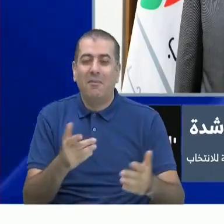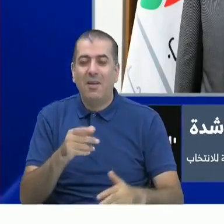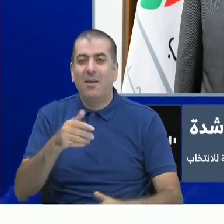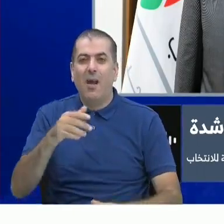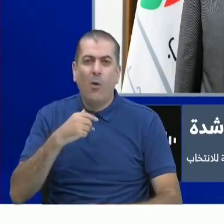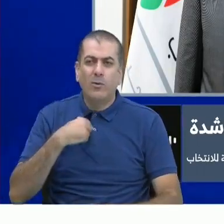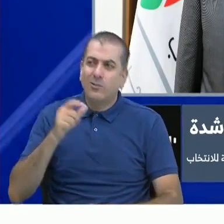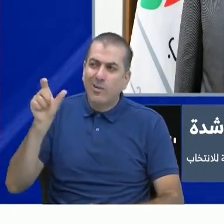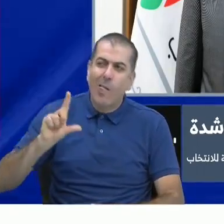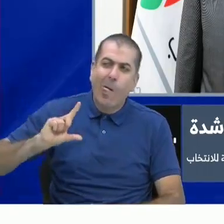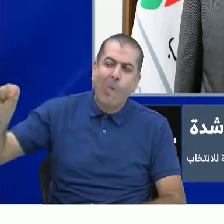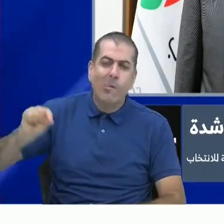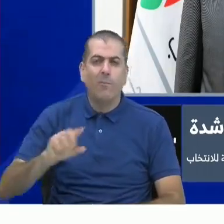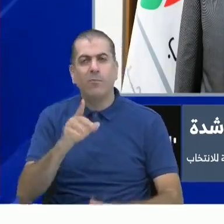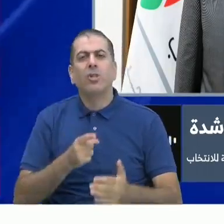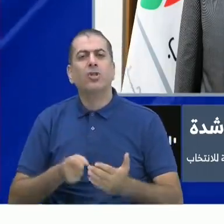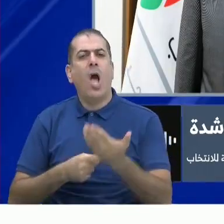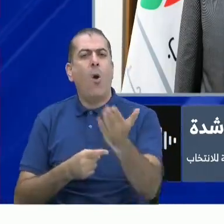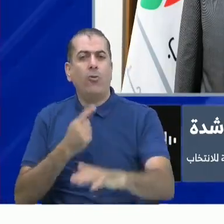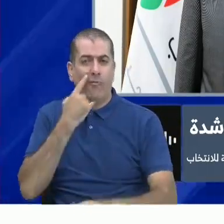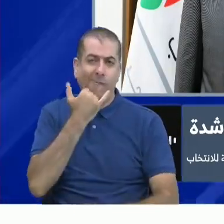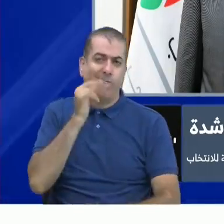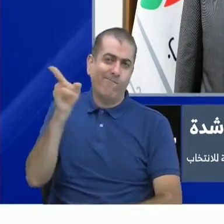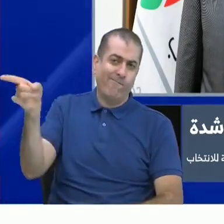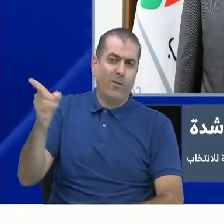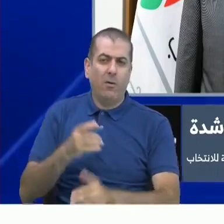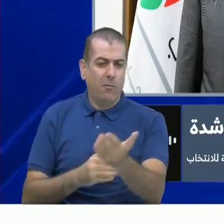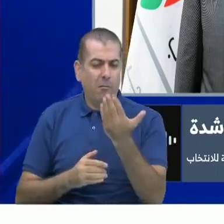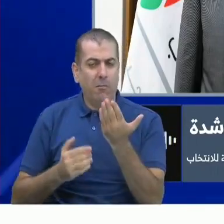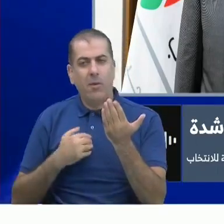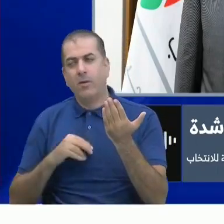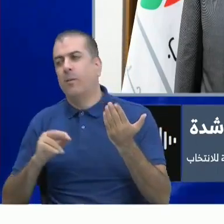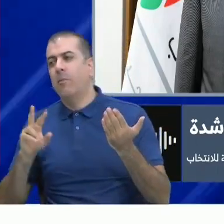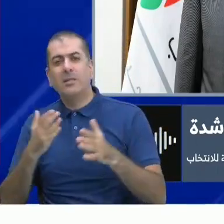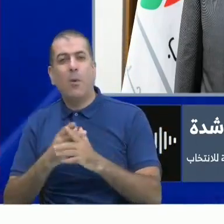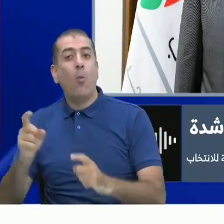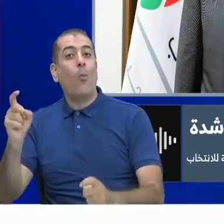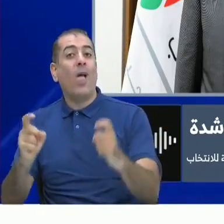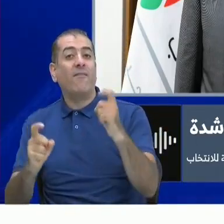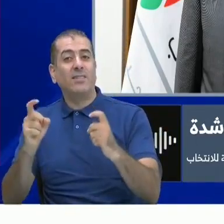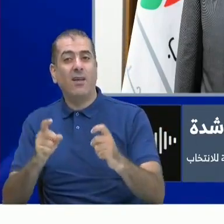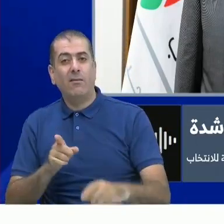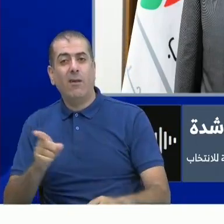كيدي، وهذا مفهوم ضمن المنافسة بين المرشحين أو المترشحين